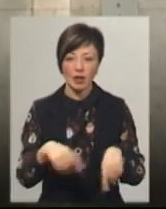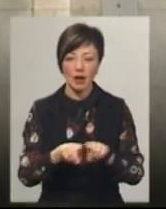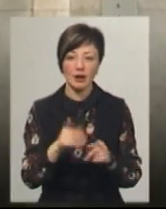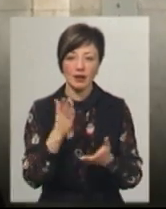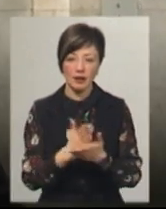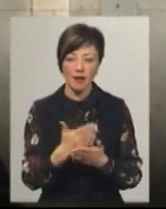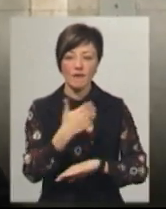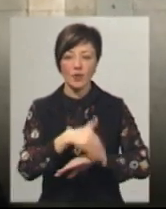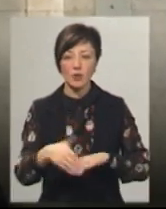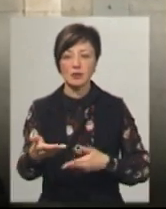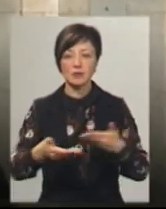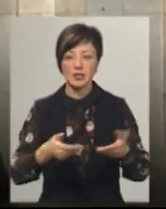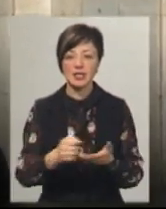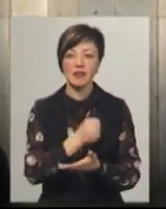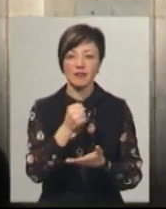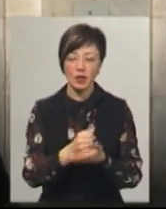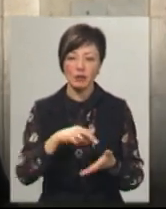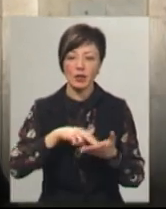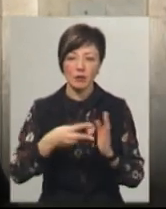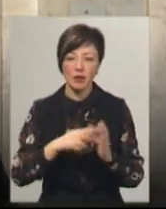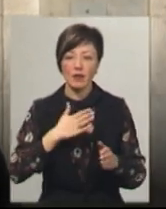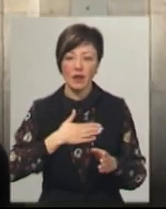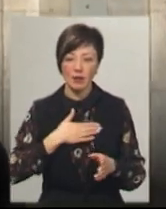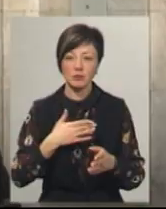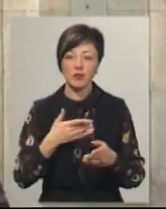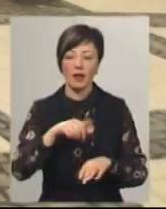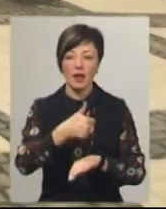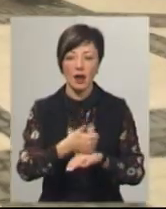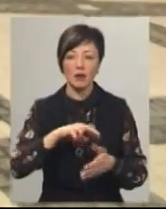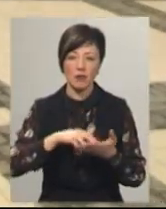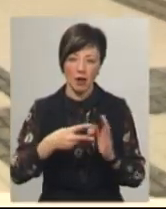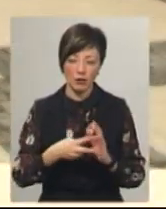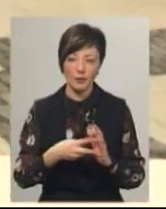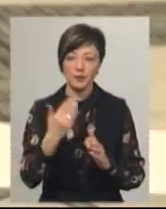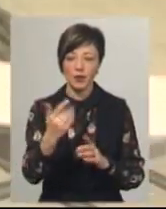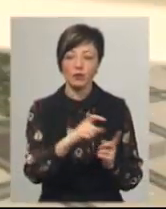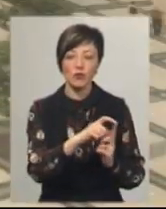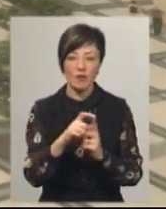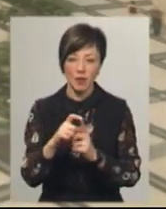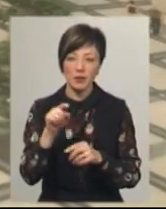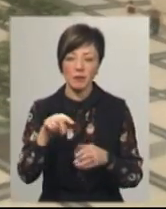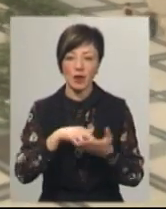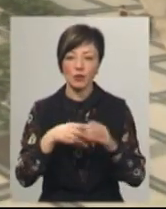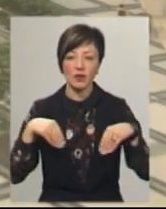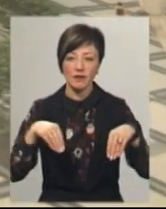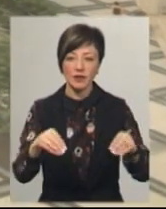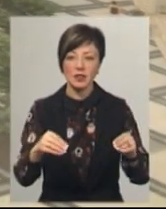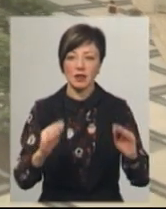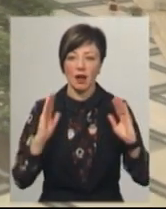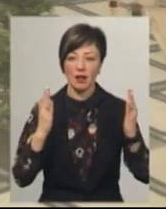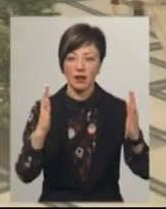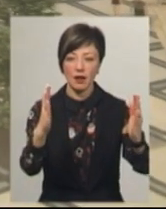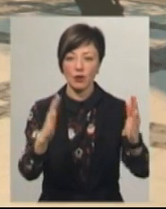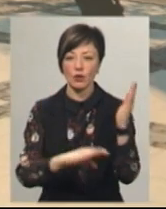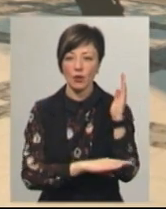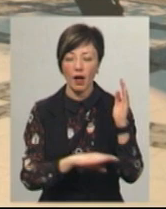Вулиця пішохідна, затверджена і передбачена нашим діючим генеральним планом. За його словами, на Соборній планують висадити платанову алею,